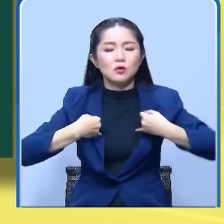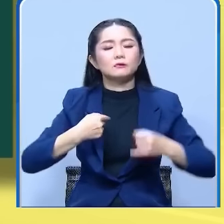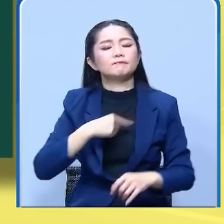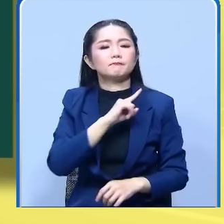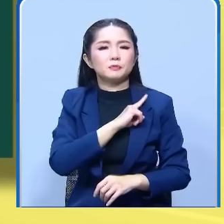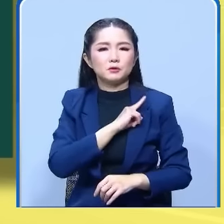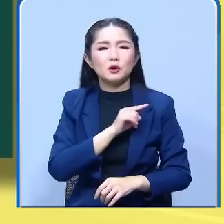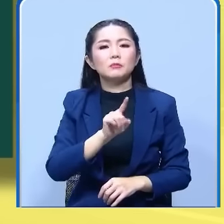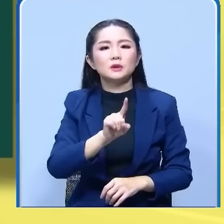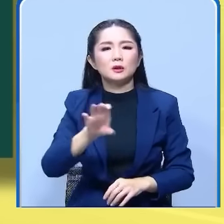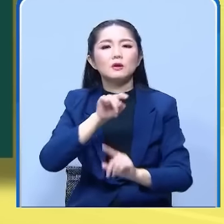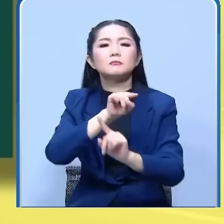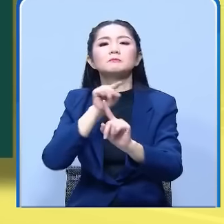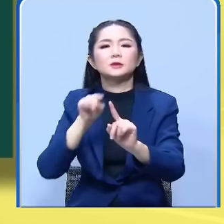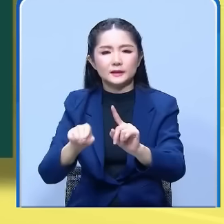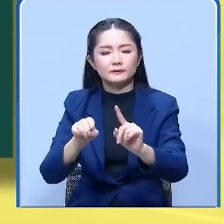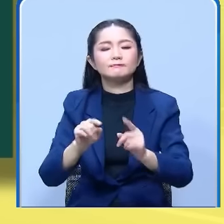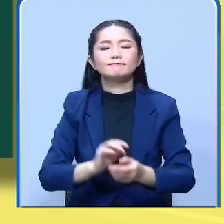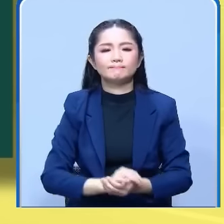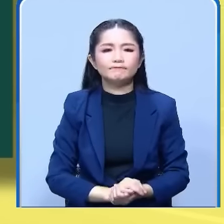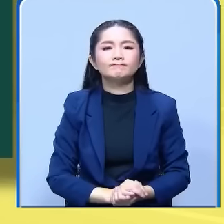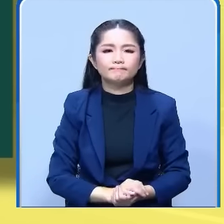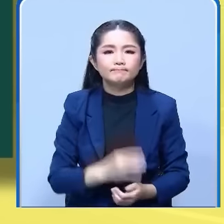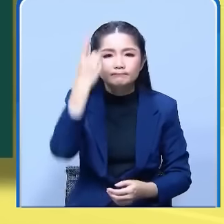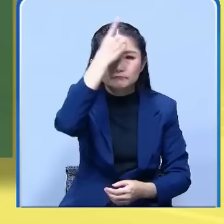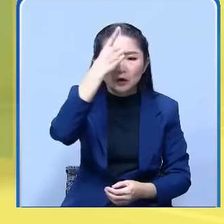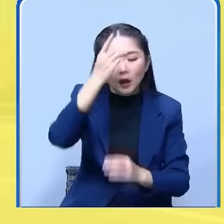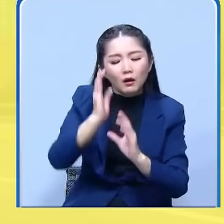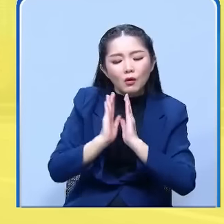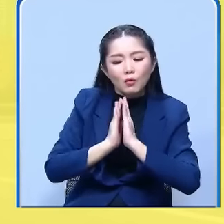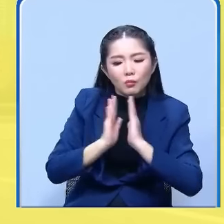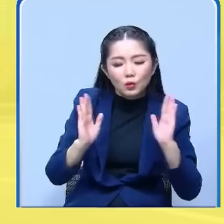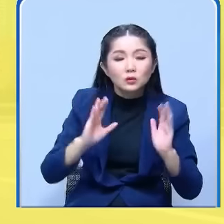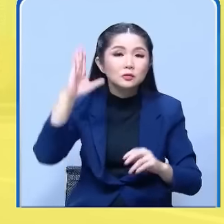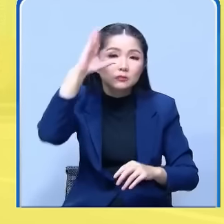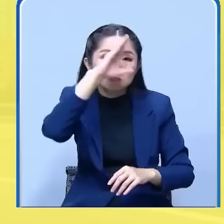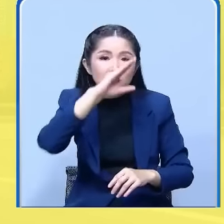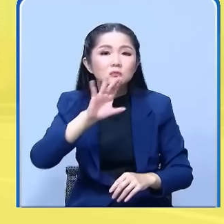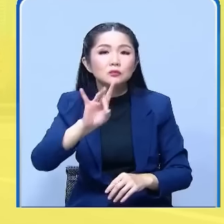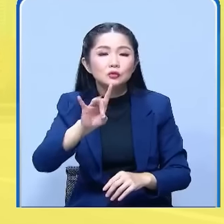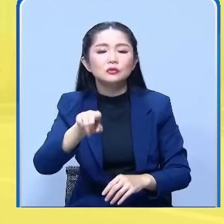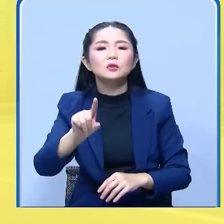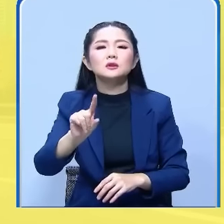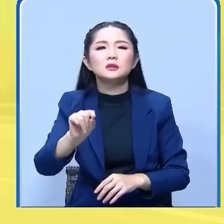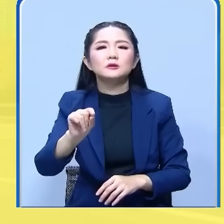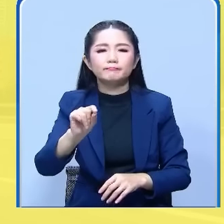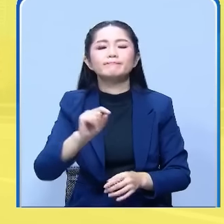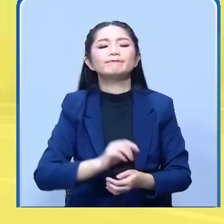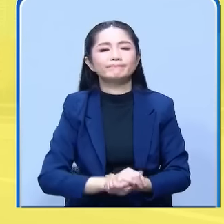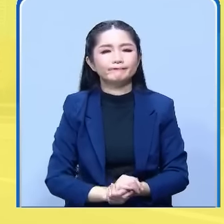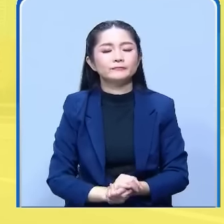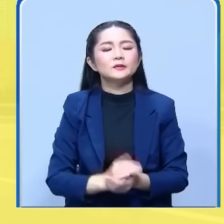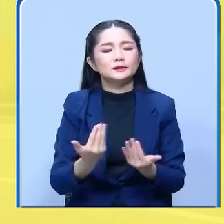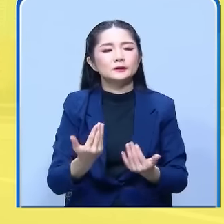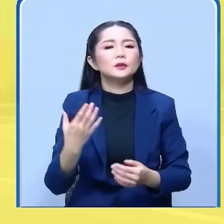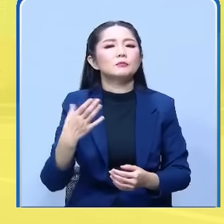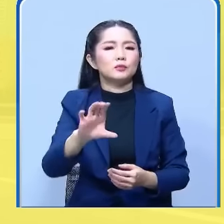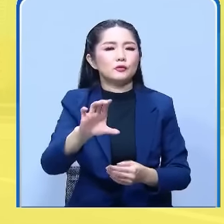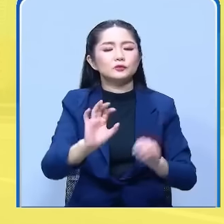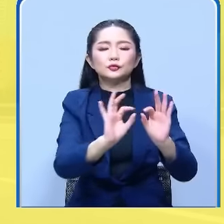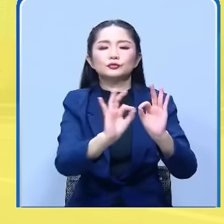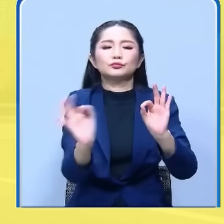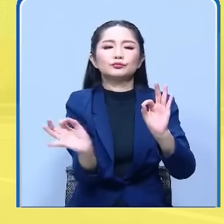บอกขอบคุณมากนะคะและในช่วง2ทุ่ม20นาทีคุณบุ๋มโพสต์อีกครั้งได้โพสต์ข้อความสรุปเหตุการณ์บอกว่